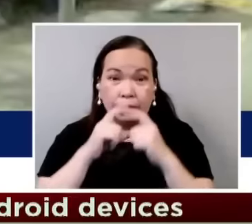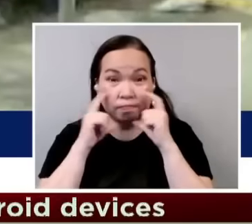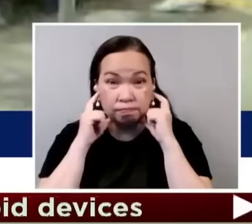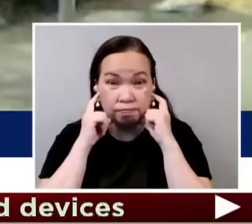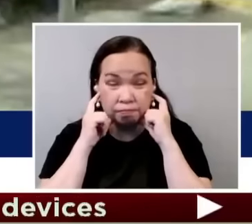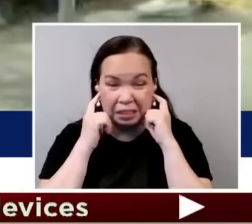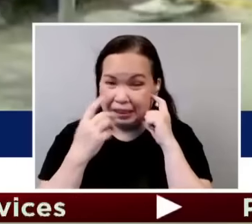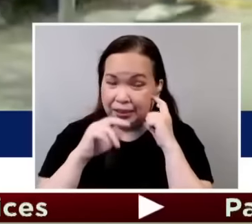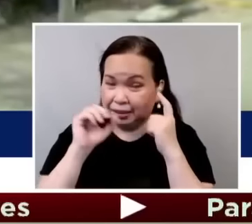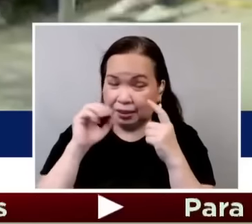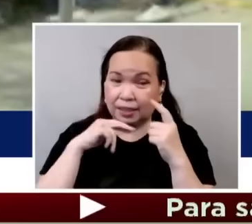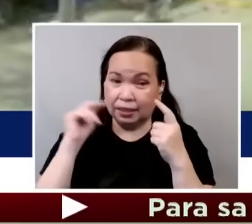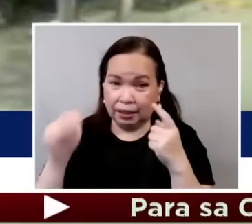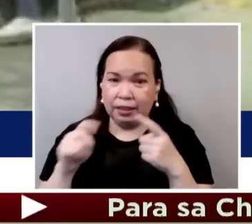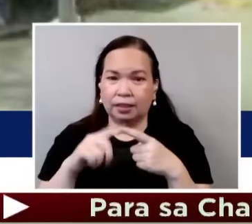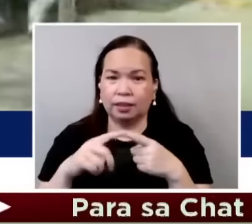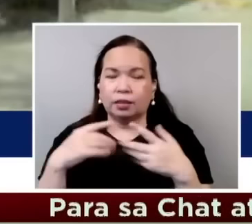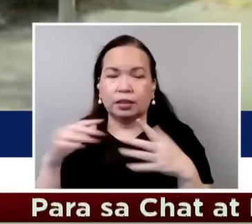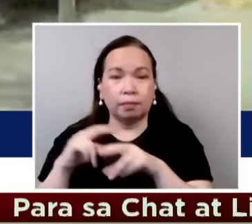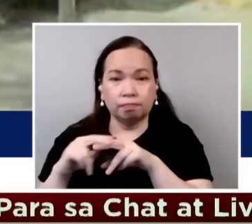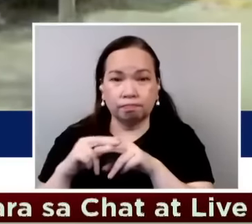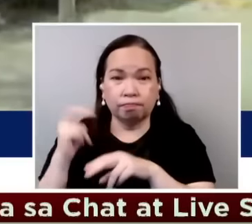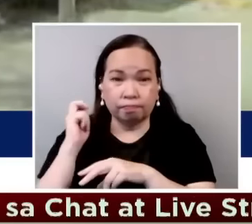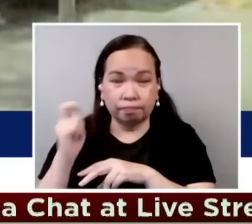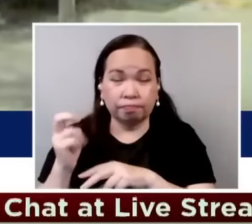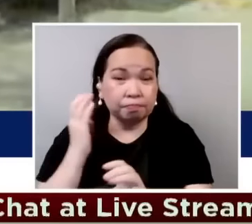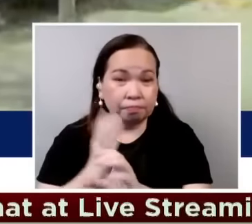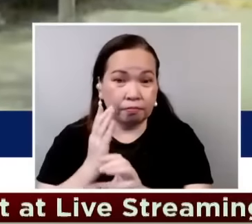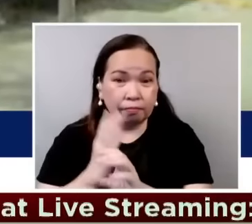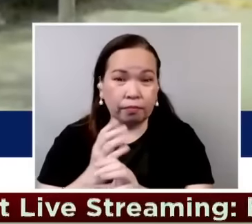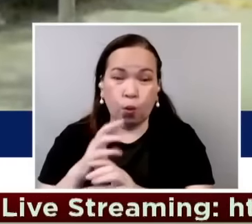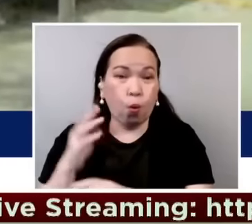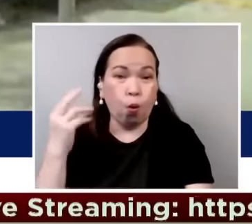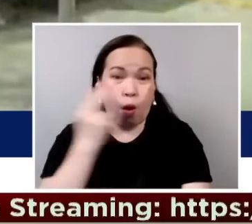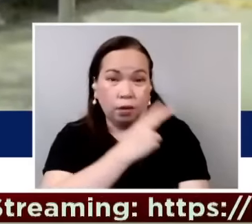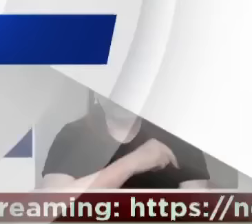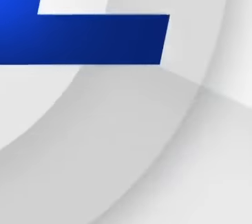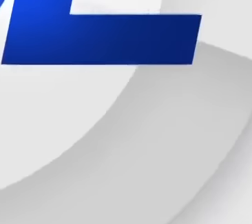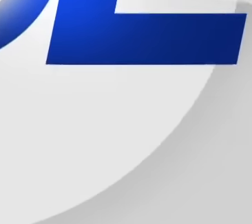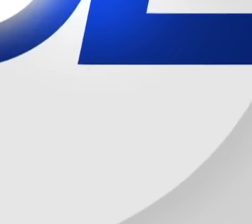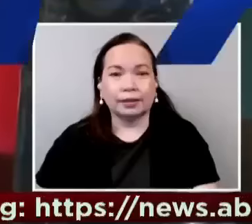pampublikong sasakyan gaya ng mga tren, mga bus, maging sa mga ospital.